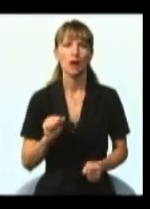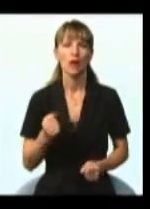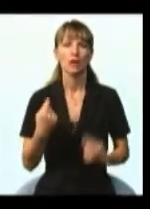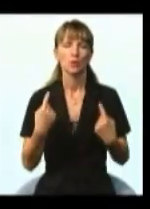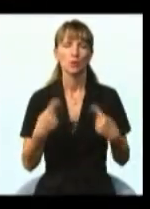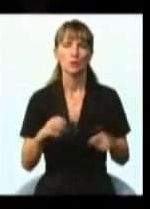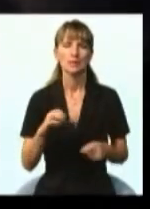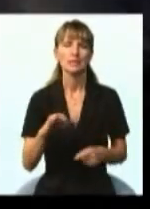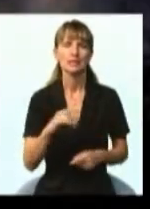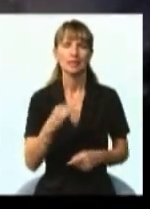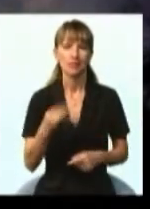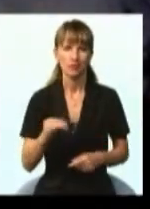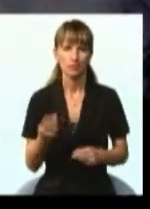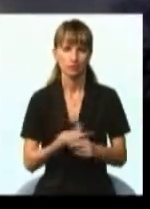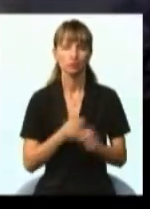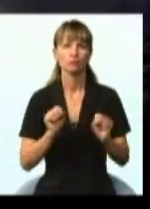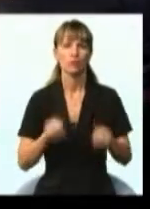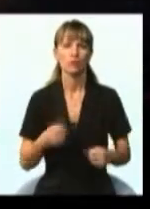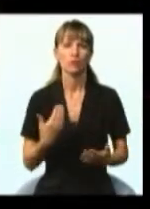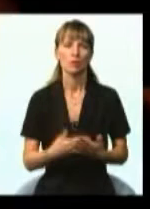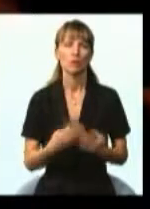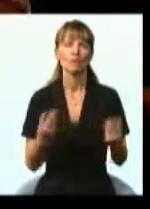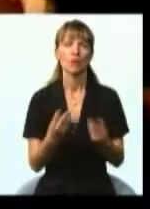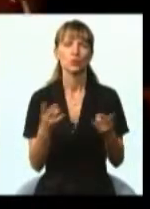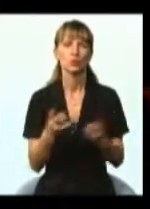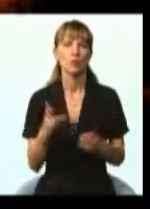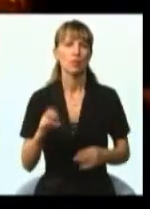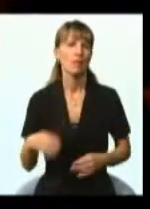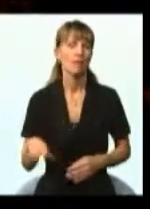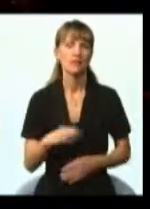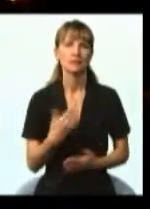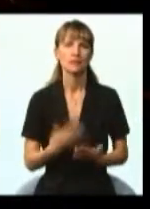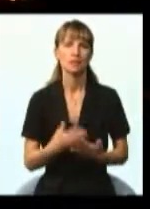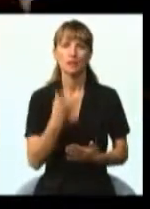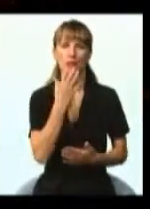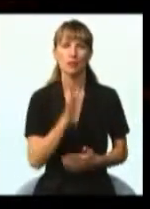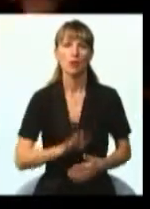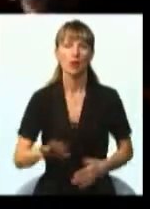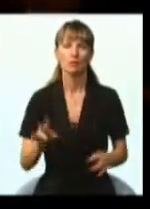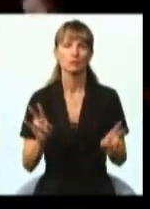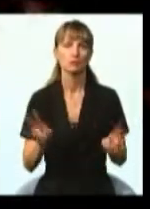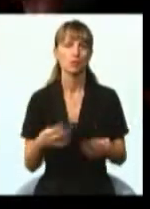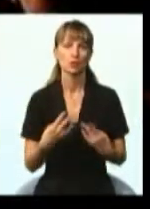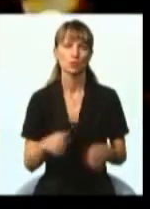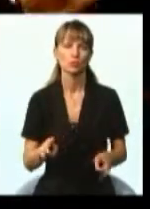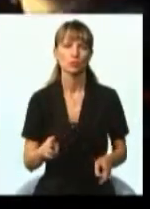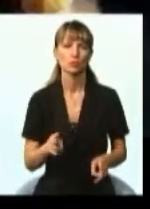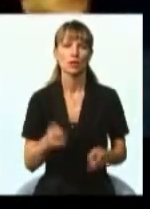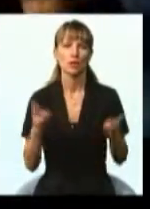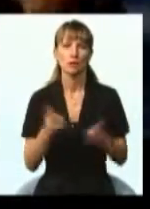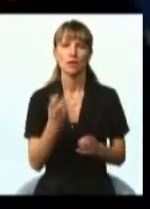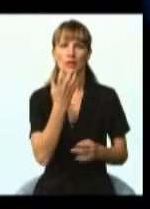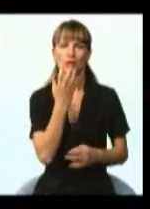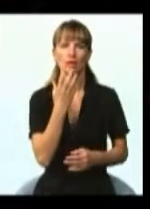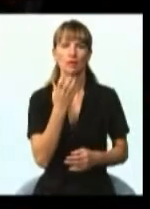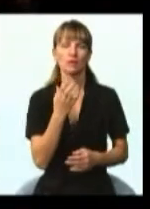інших стихій існування можливе. Скажімо, вогонь потрібен не всюди. Наприклад, у теплих країнах немає необхідності зігріватися